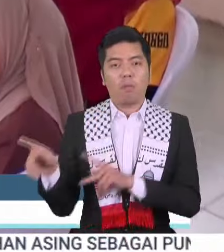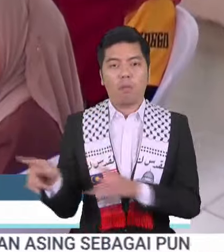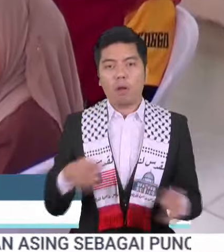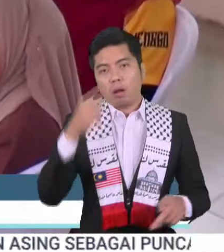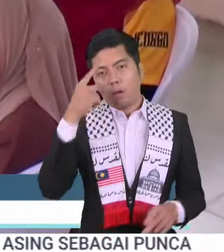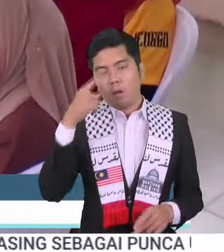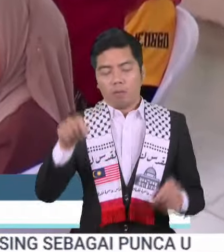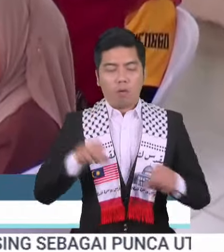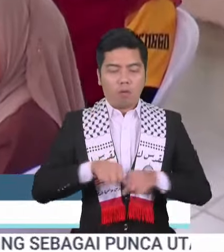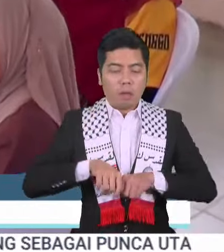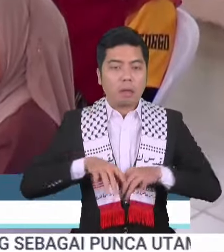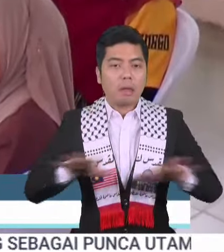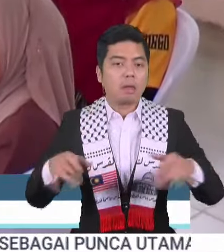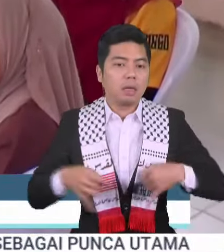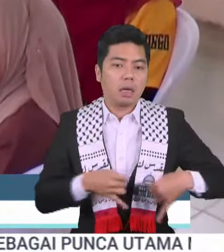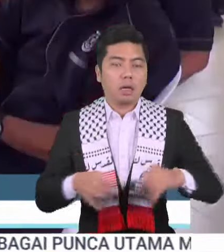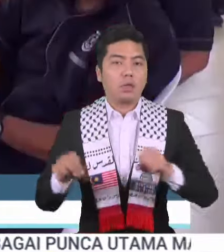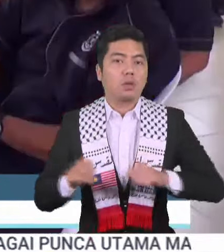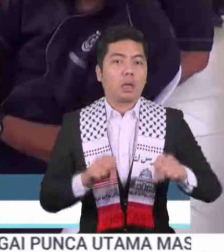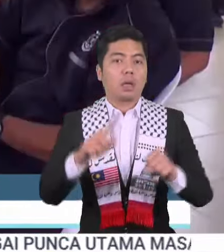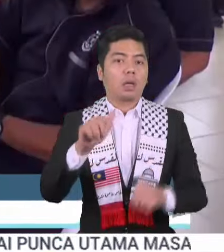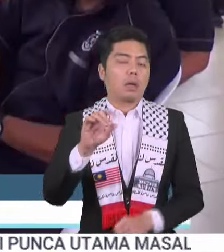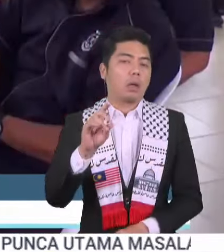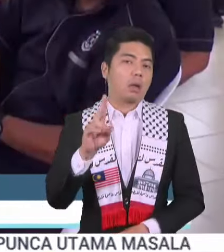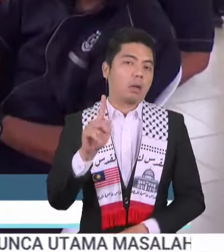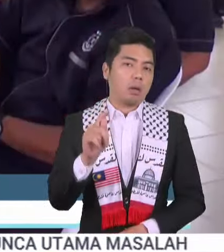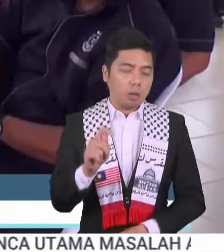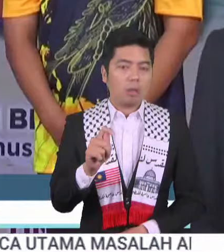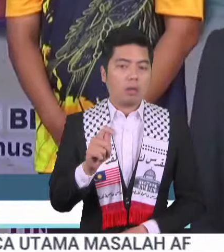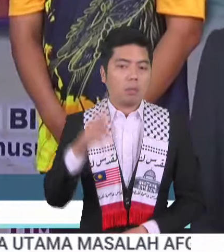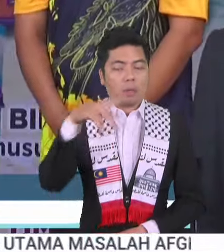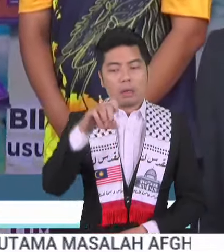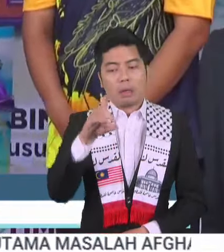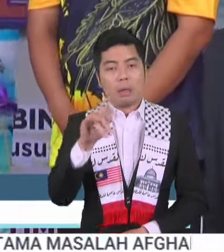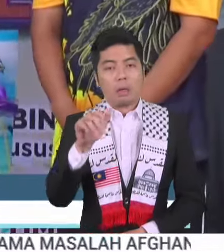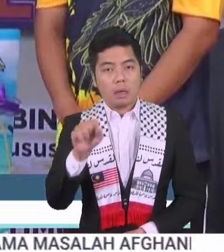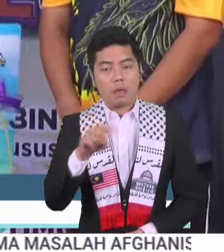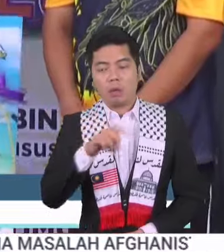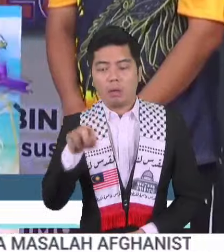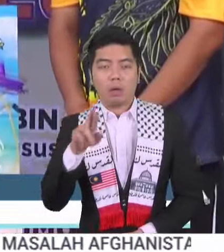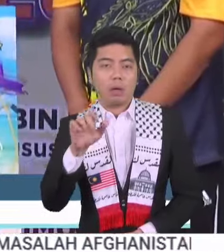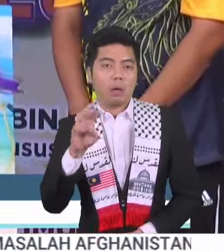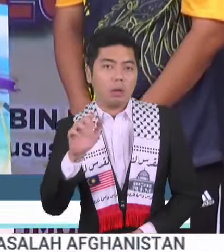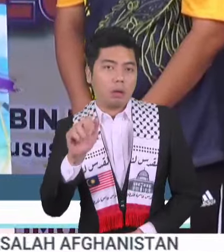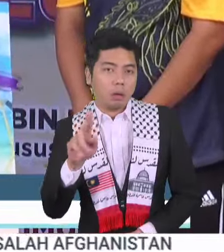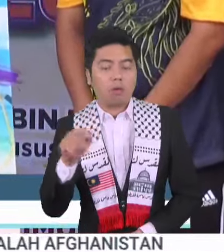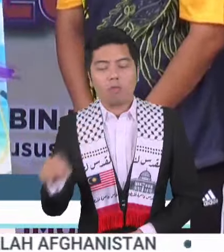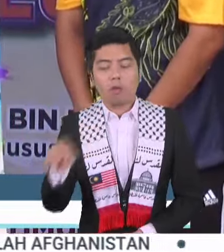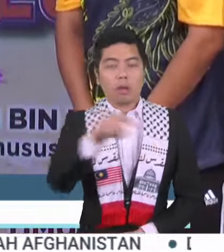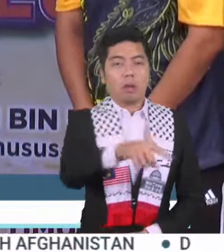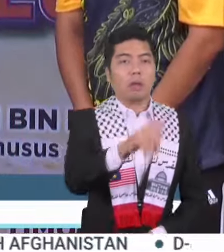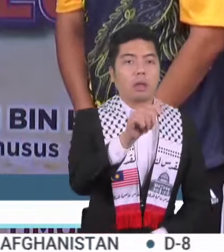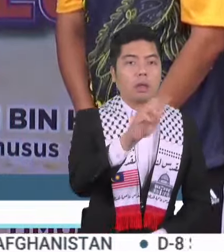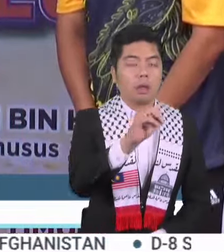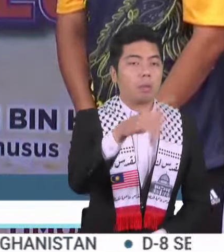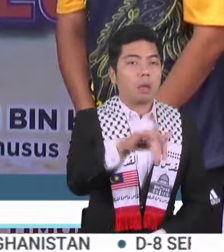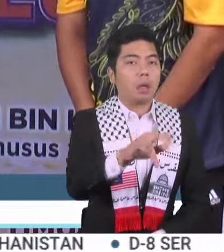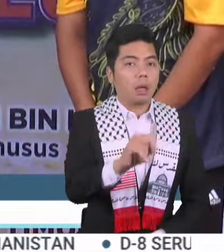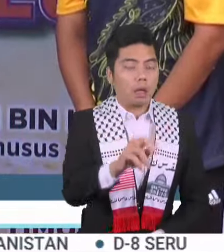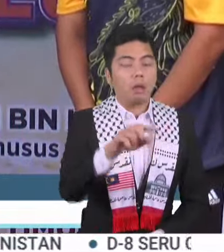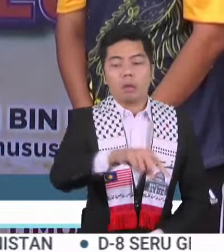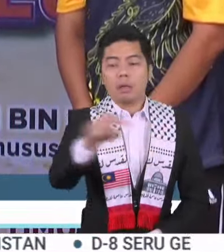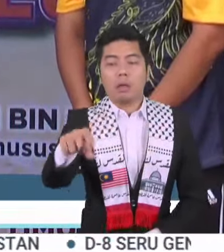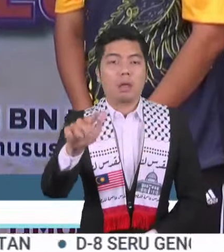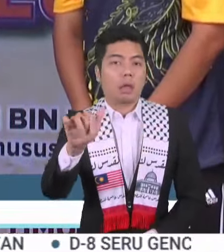untuk memperlebar jalan Sungai Gadut menghala ke Pedas, Pedas ke Rempau, Rempau ke Tampin dan Tampin ke